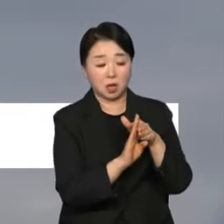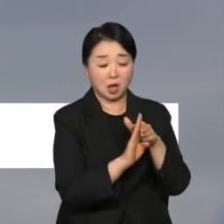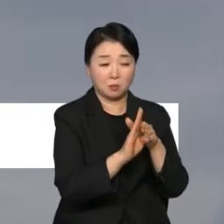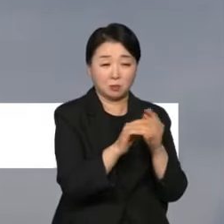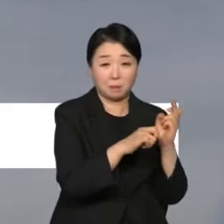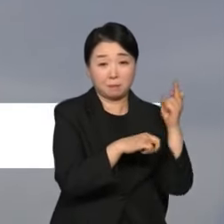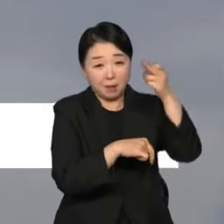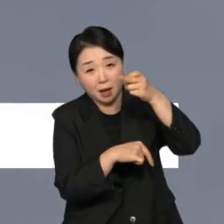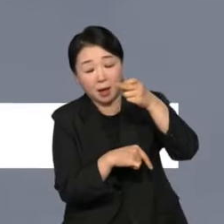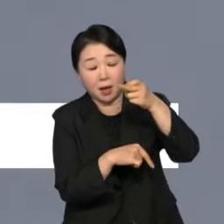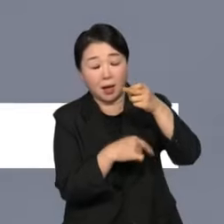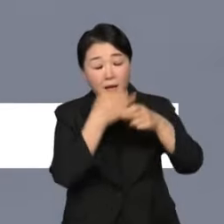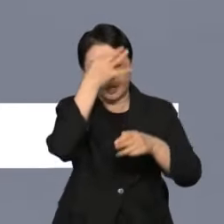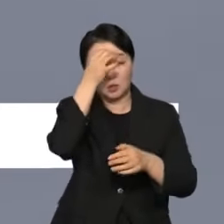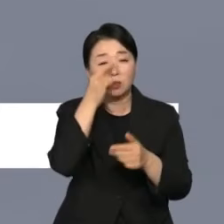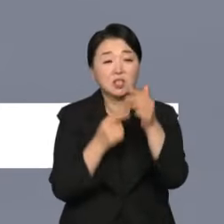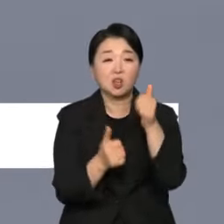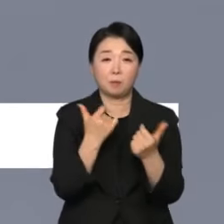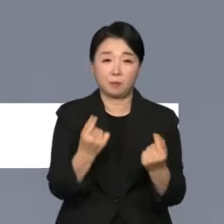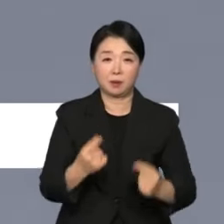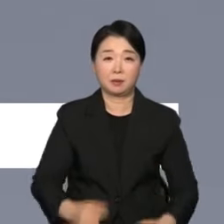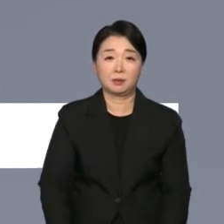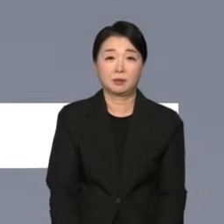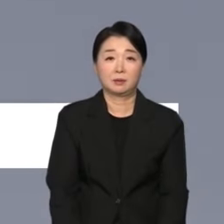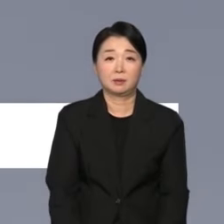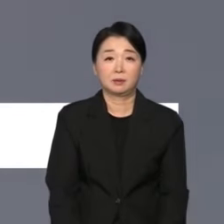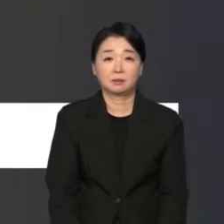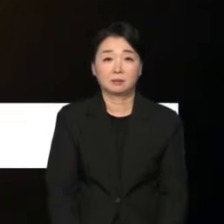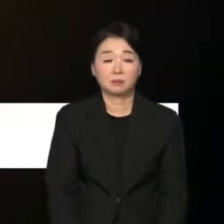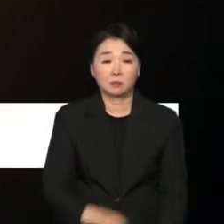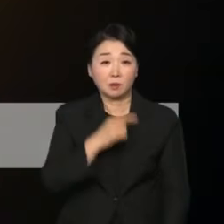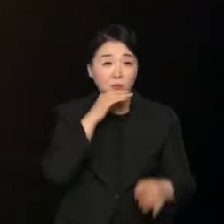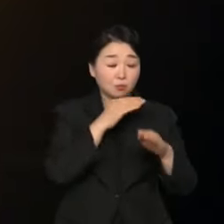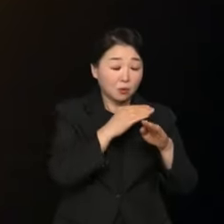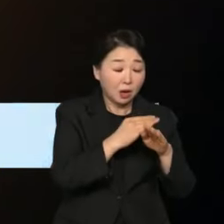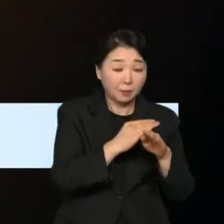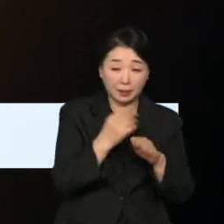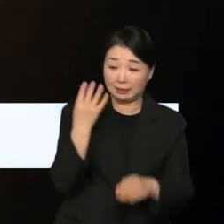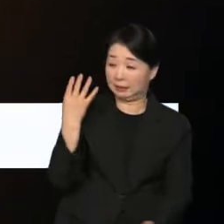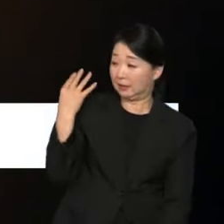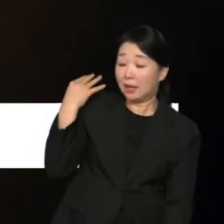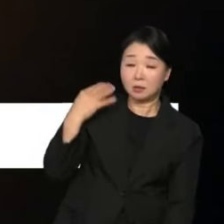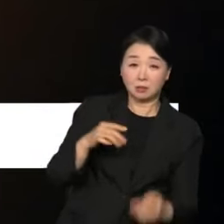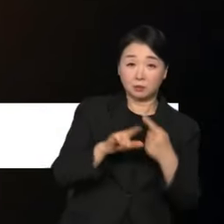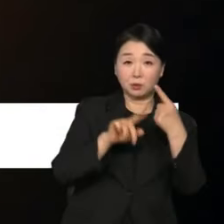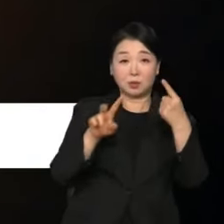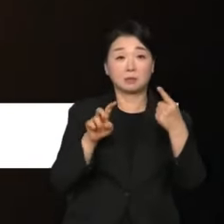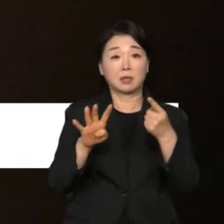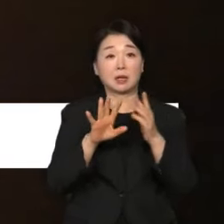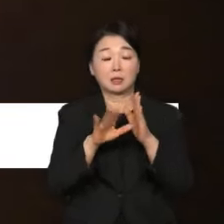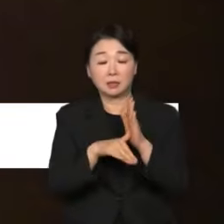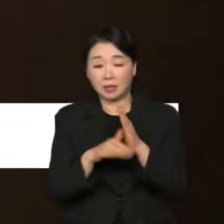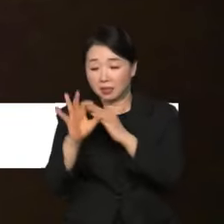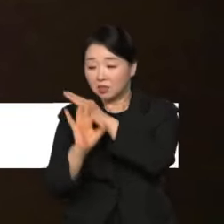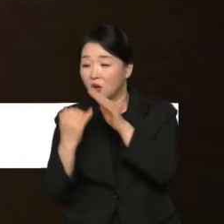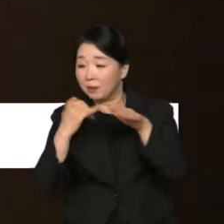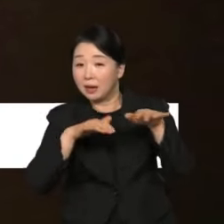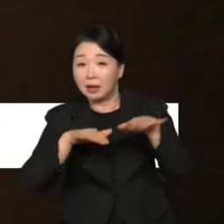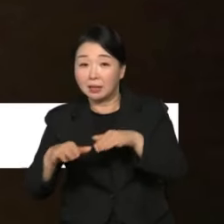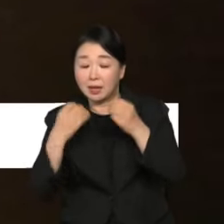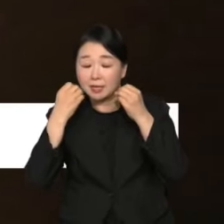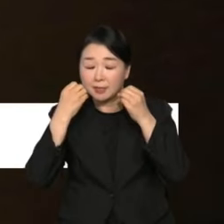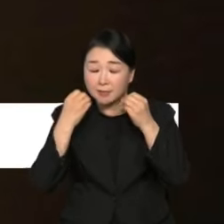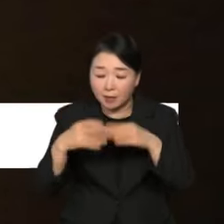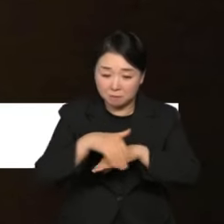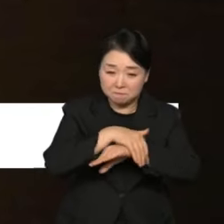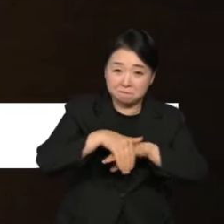기술 시험이란 두 가지 가능성이 제기됩니다. 북한은 나흘 전인 지난 24일엔 서해 쪽으로 신형